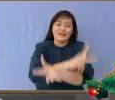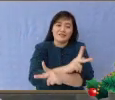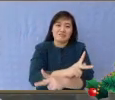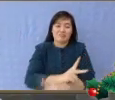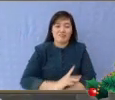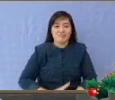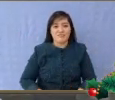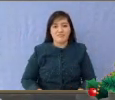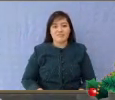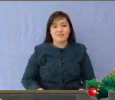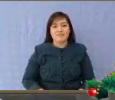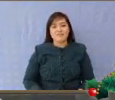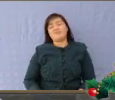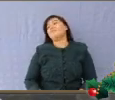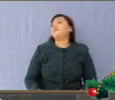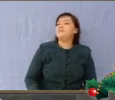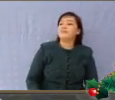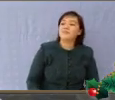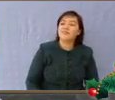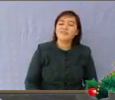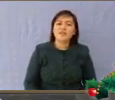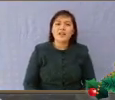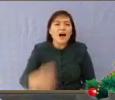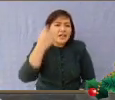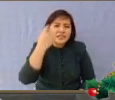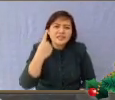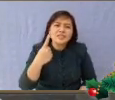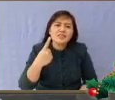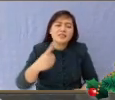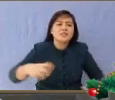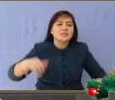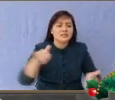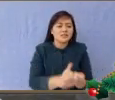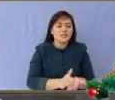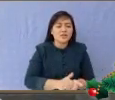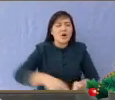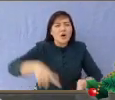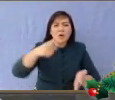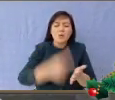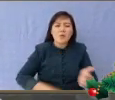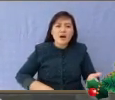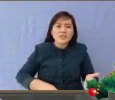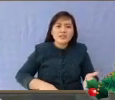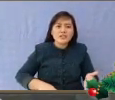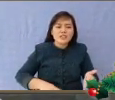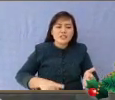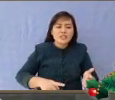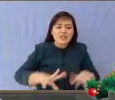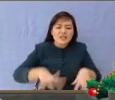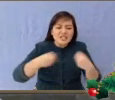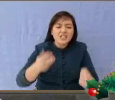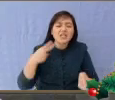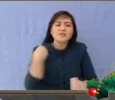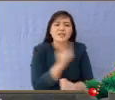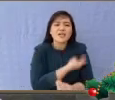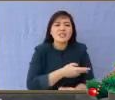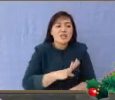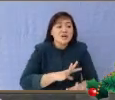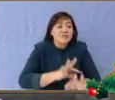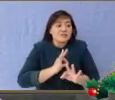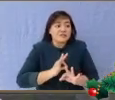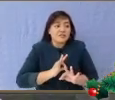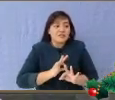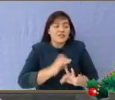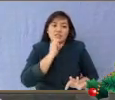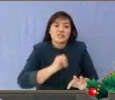then disaster na yung kasunod, nagulo na yung buong barangay, nagulo na yung buong sambayanan, yung bahay, namatay na